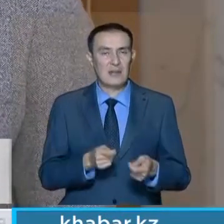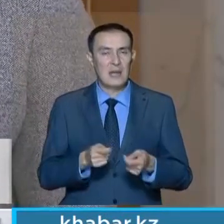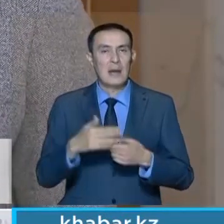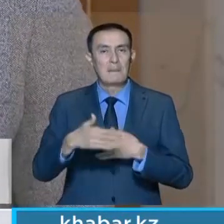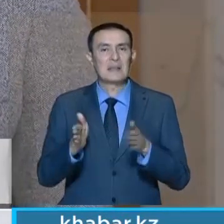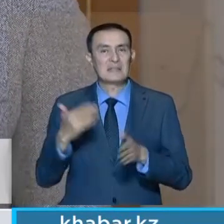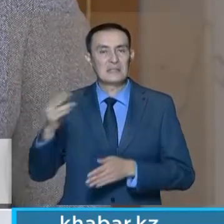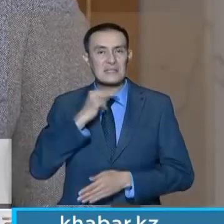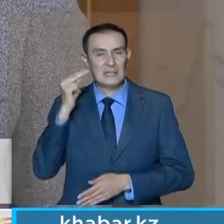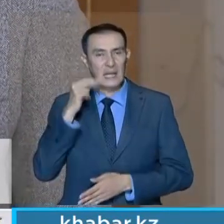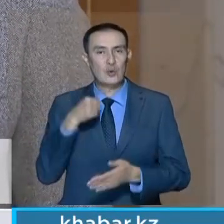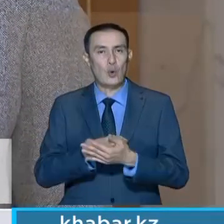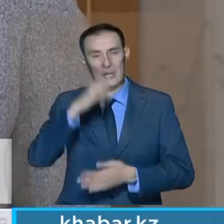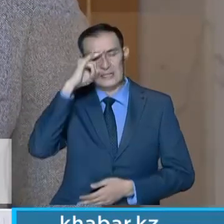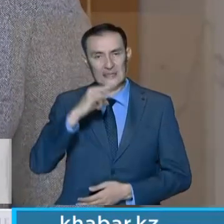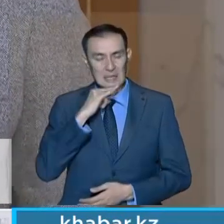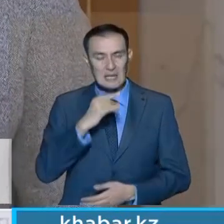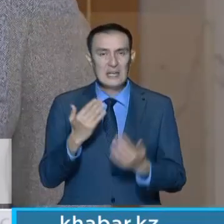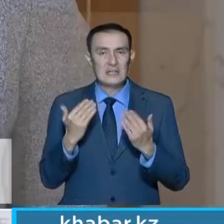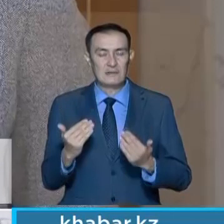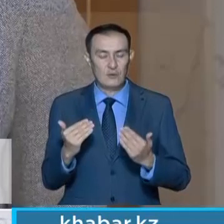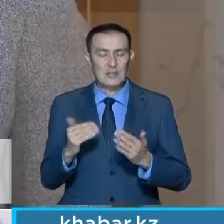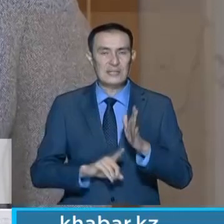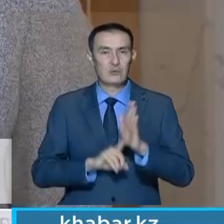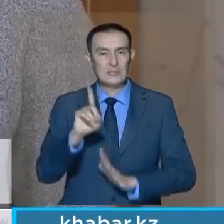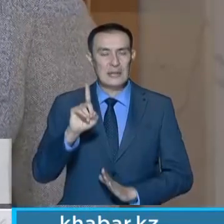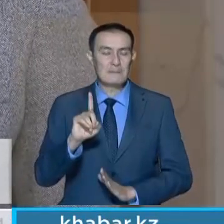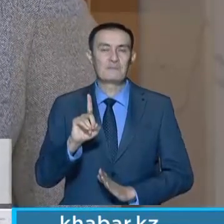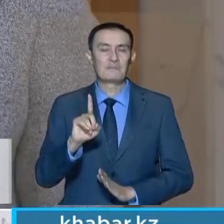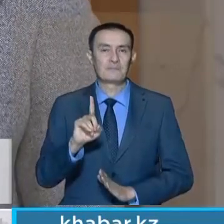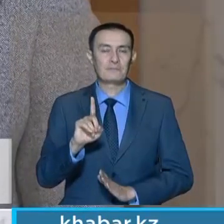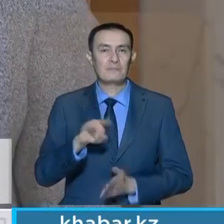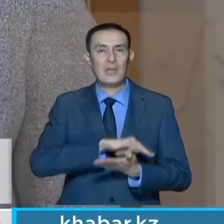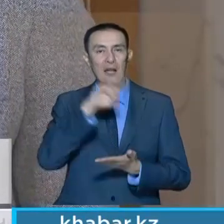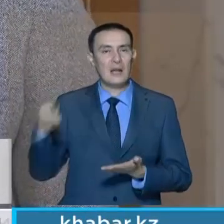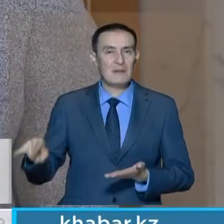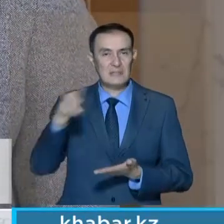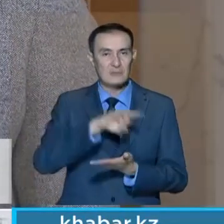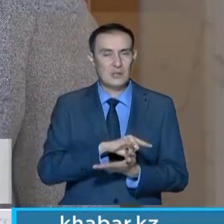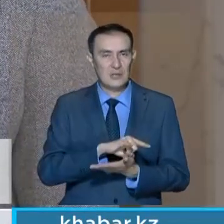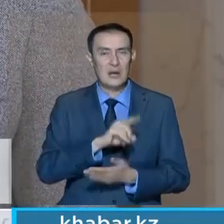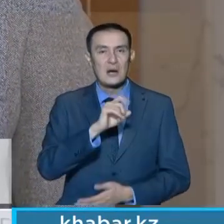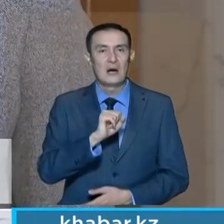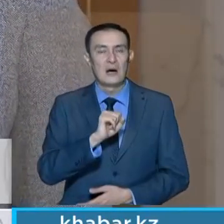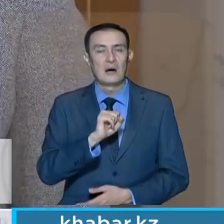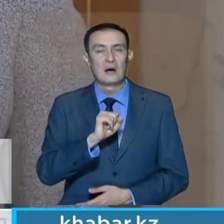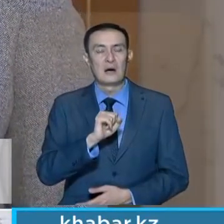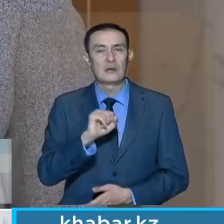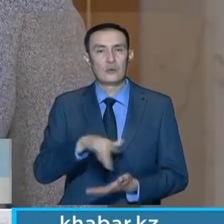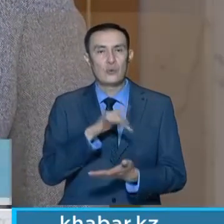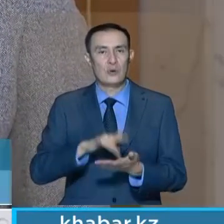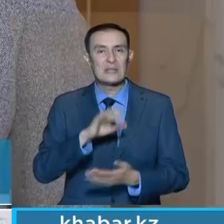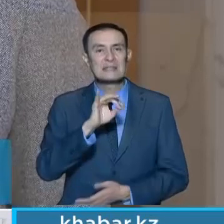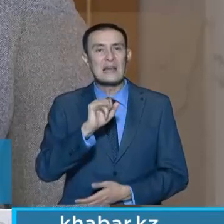из Китая до Казахстана. Сегодня уже запустили авиасообщение, карго-сообщение из